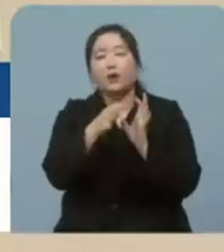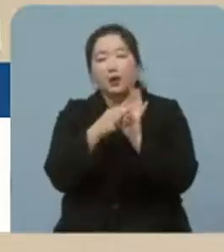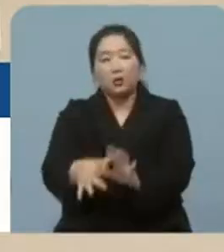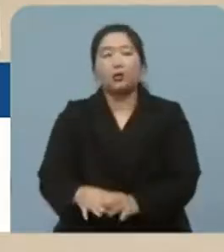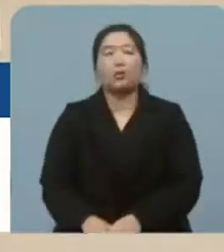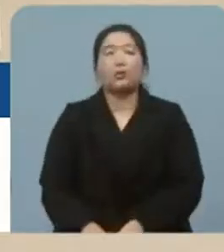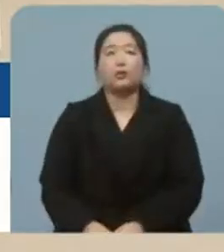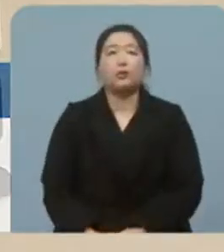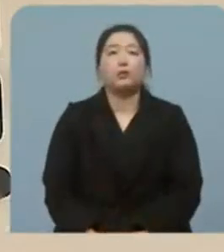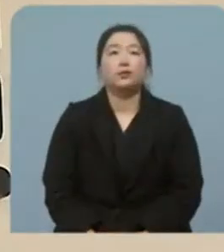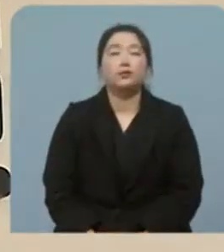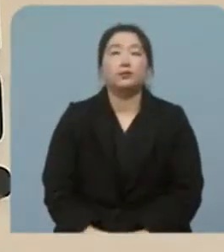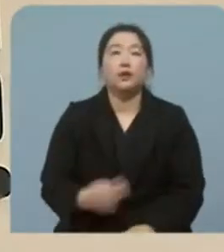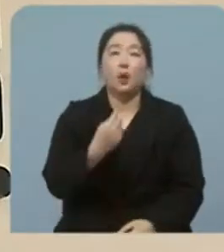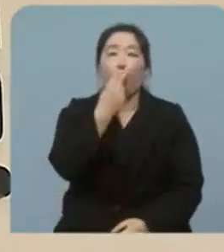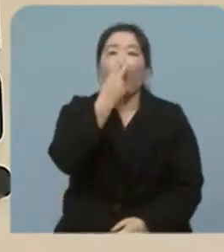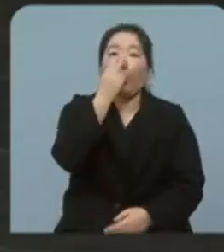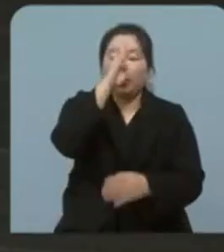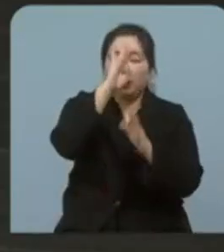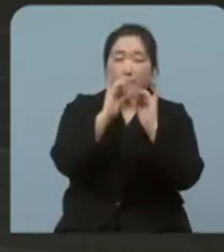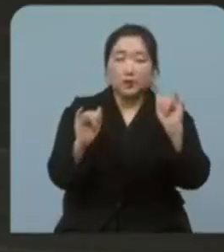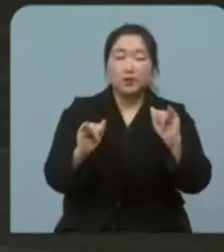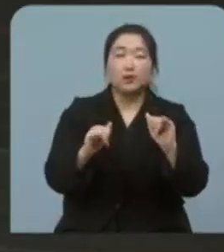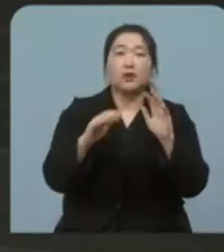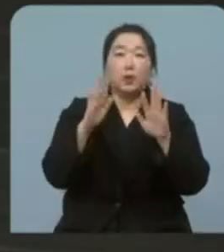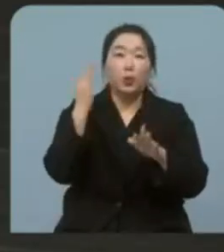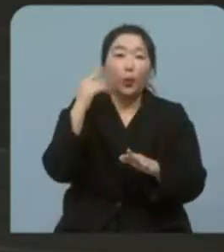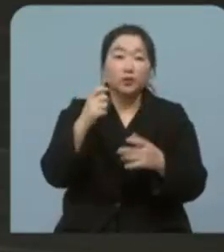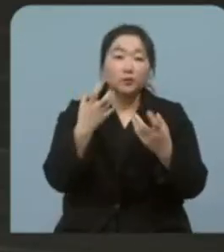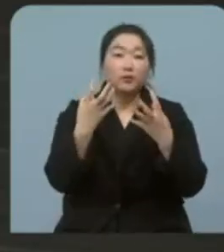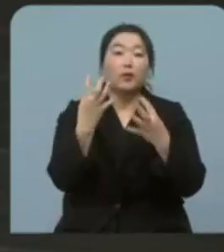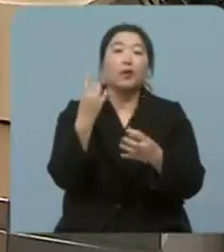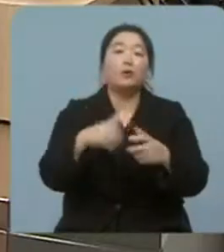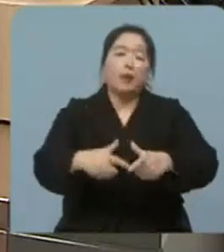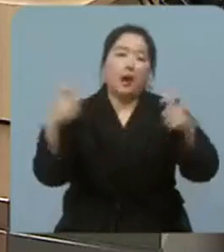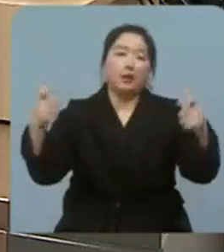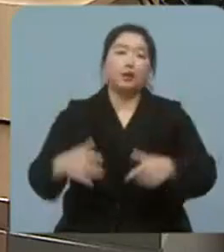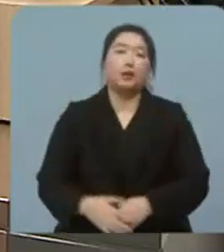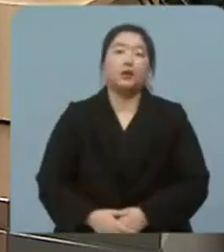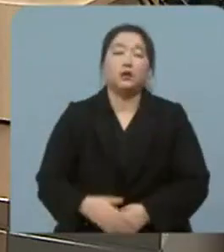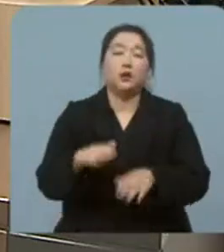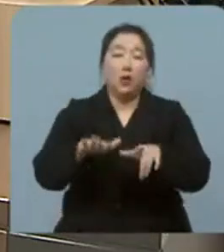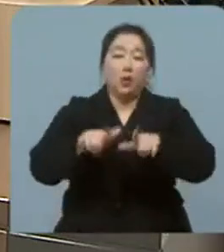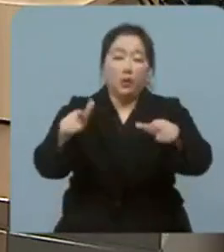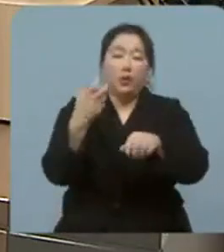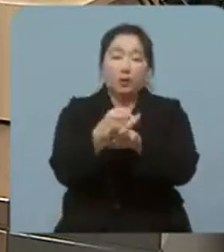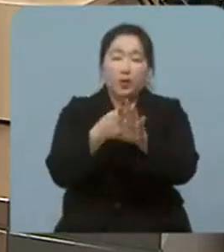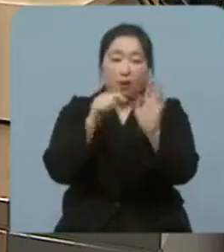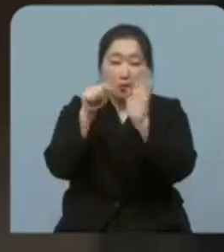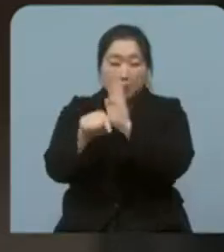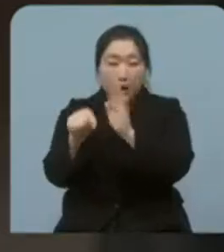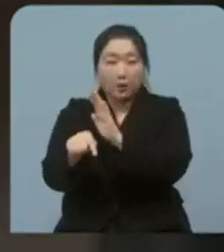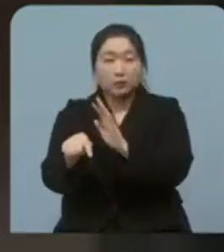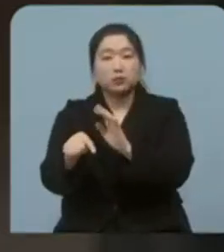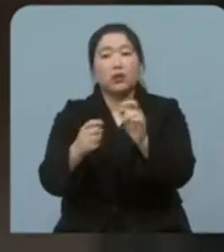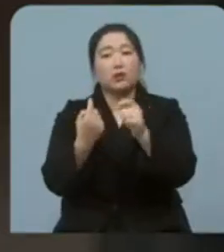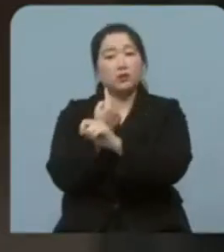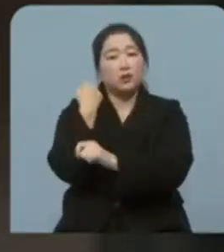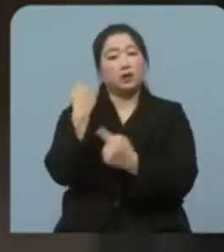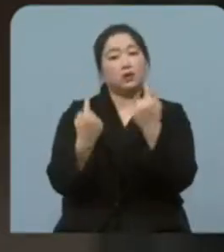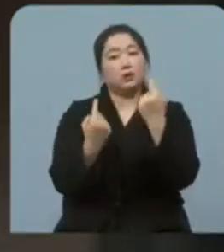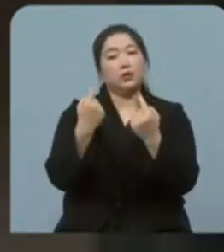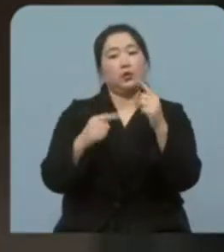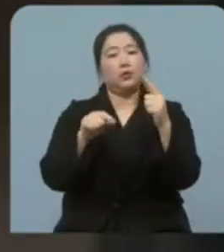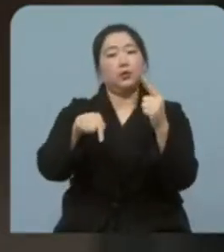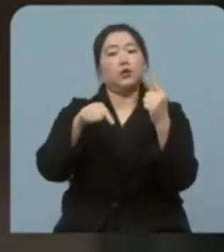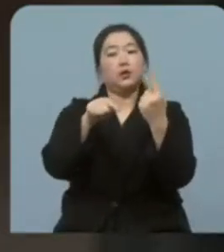지금까지. 호흡기 환자는 환절기인 이맘때 늘어납니다. 하지만 올해 병원을 찾는 환자는 지난해보다 1.5배